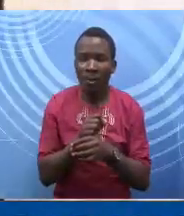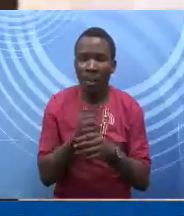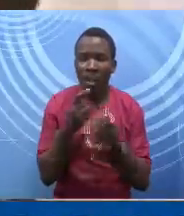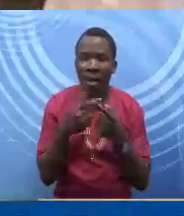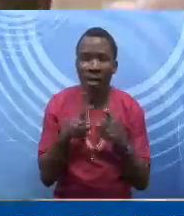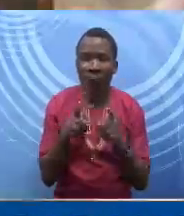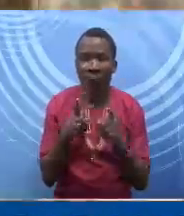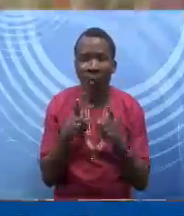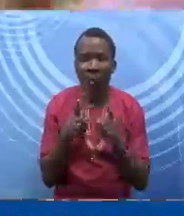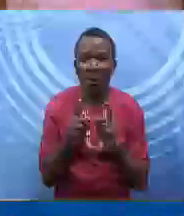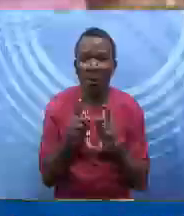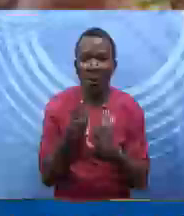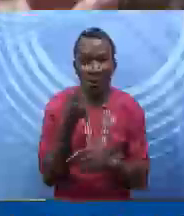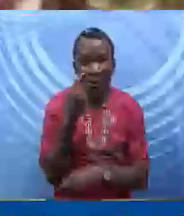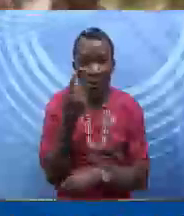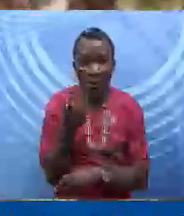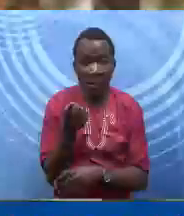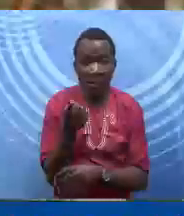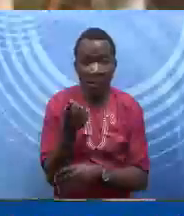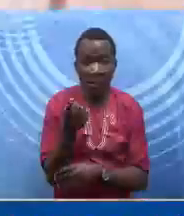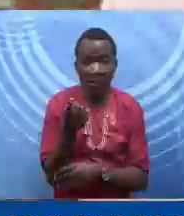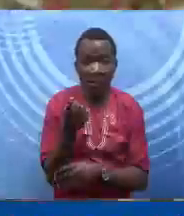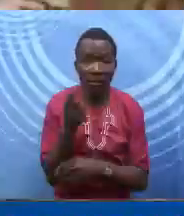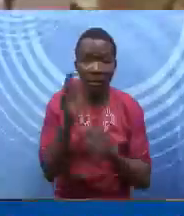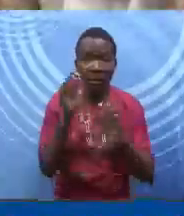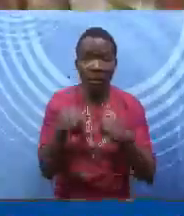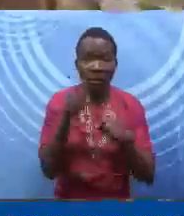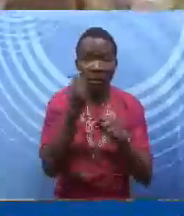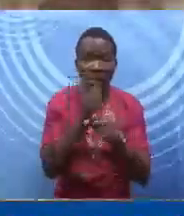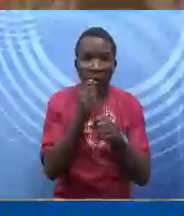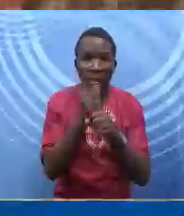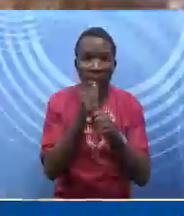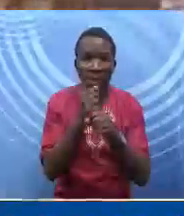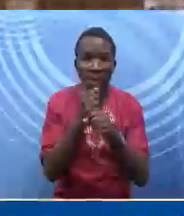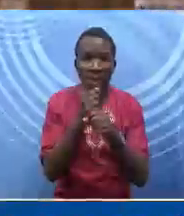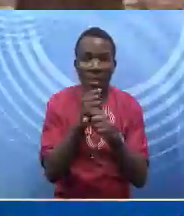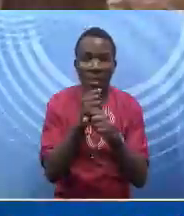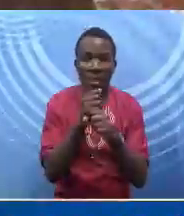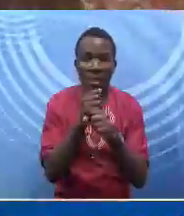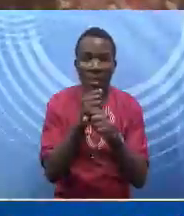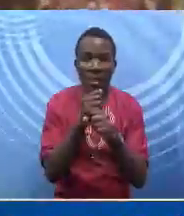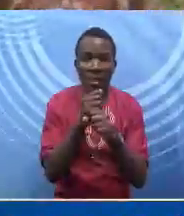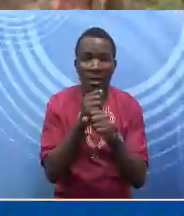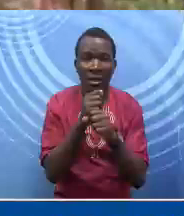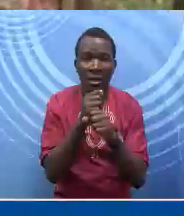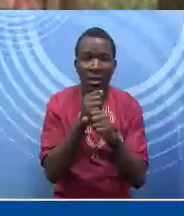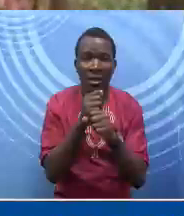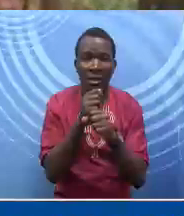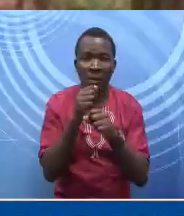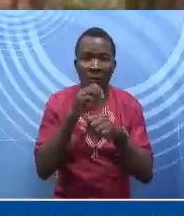ariko umusambi wakira kuba akora ikibazo nyine cyo kuba yakorakora abakobwa